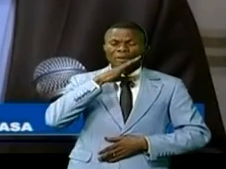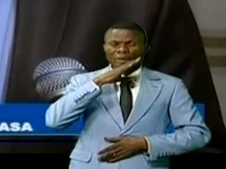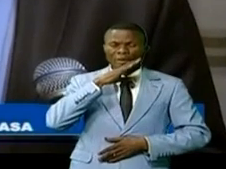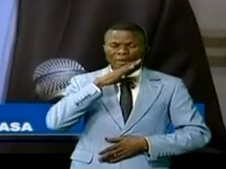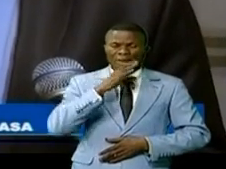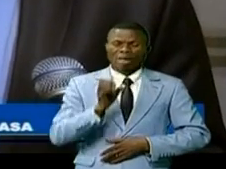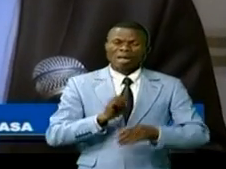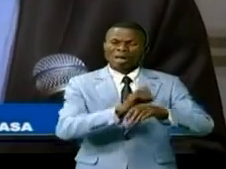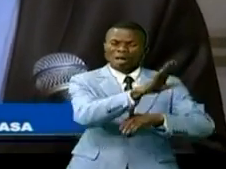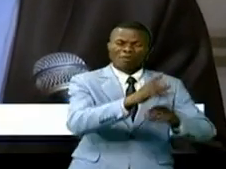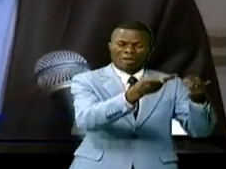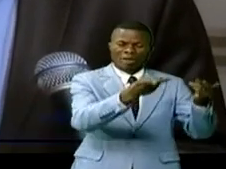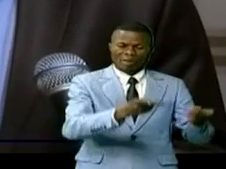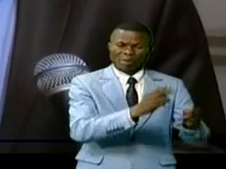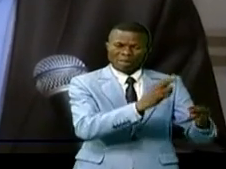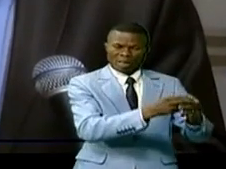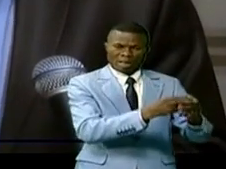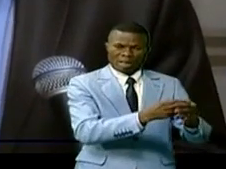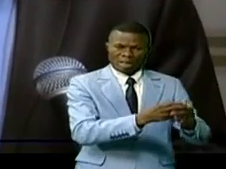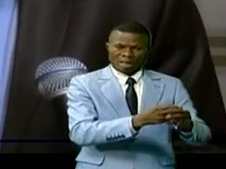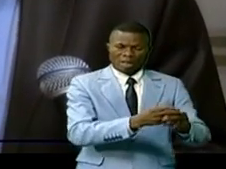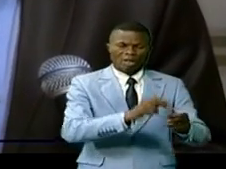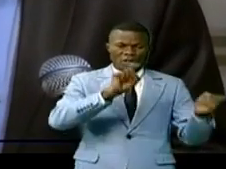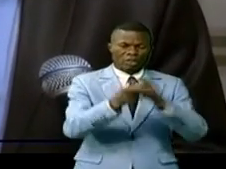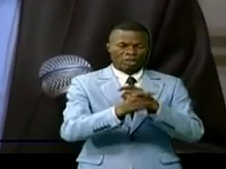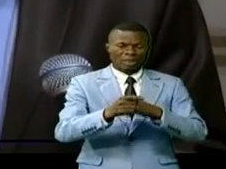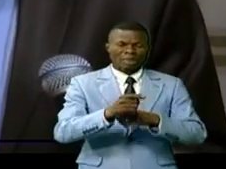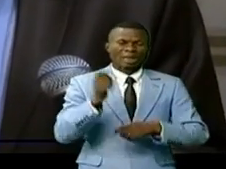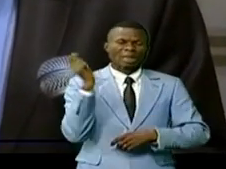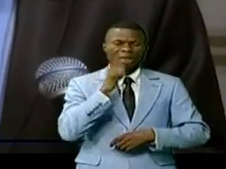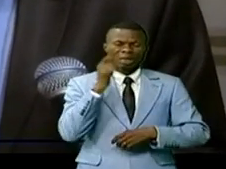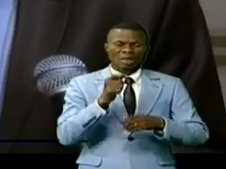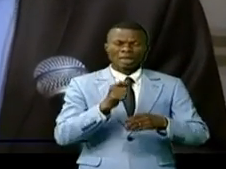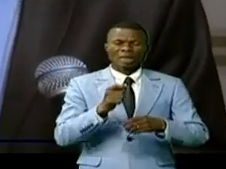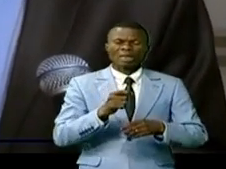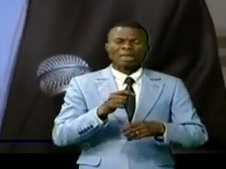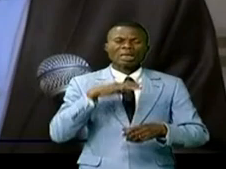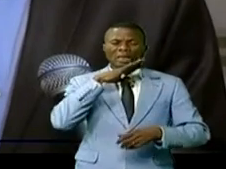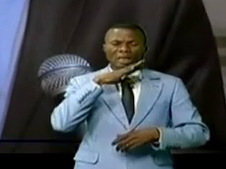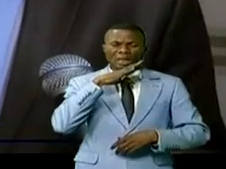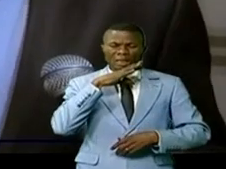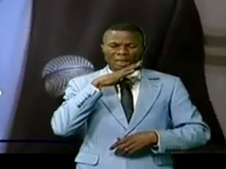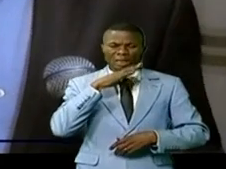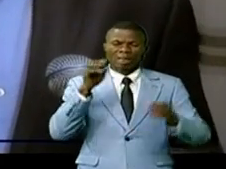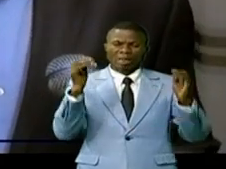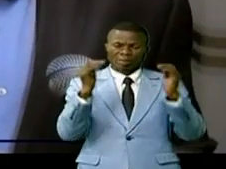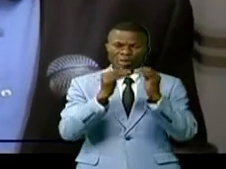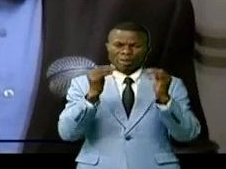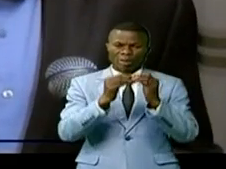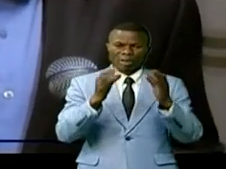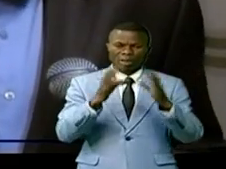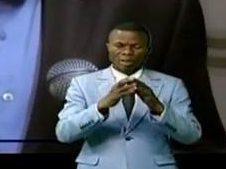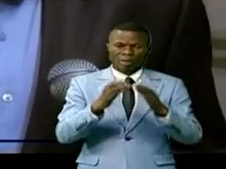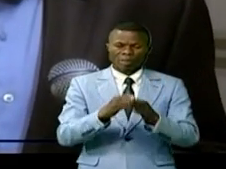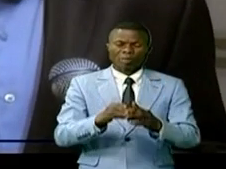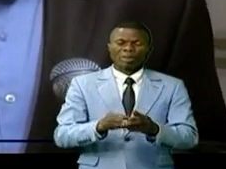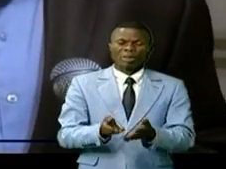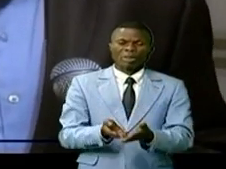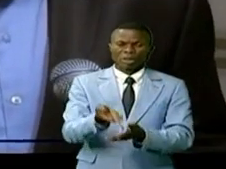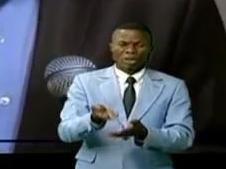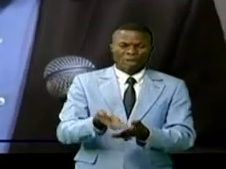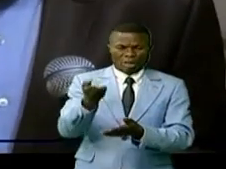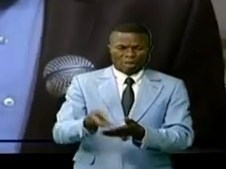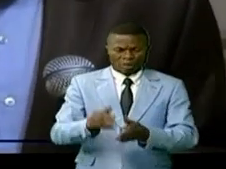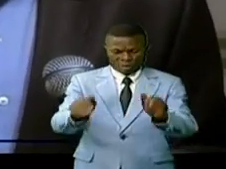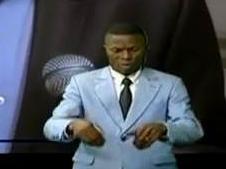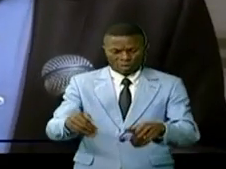recycler, ils vont produire des composts. Des composts, c'est au même titre que les engrais chimiques. Mais